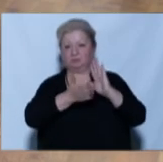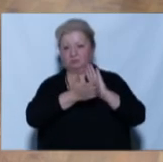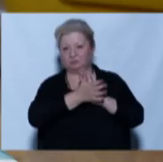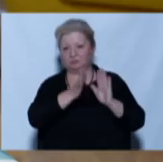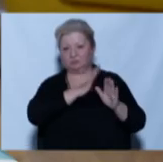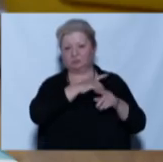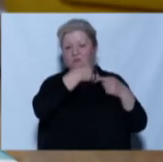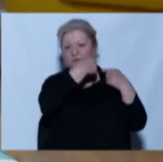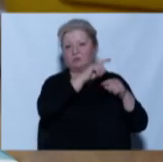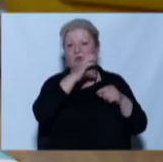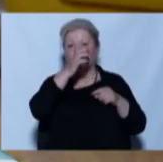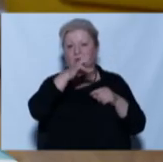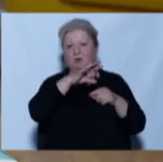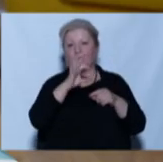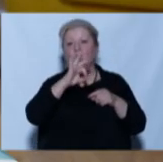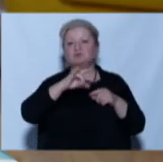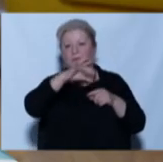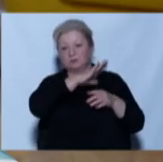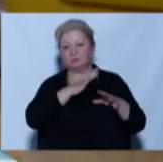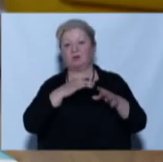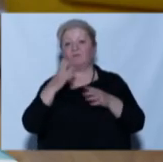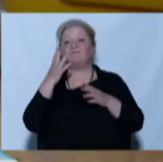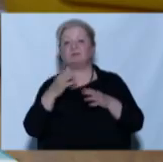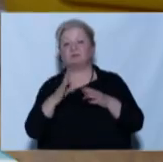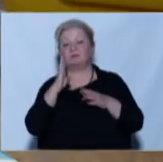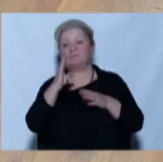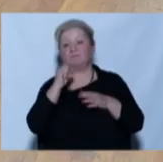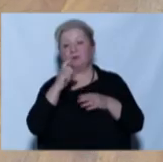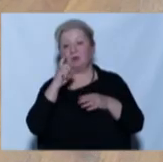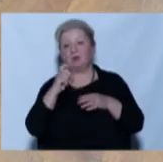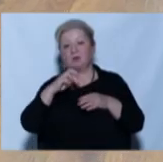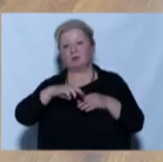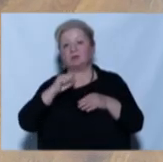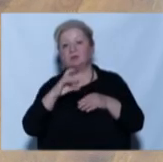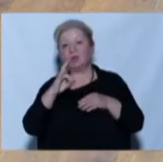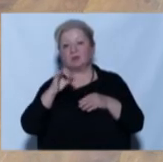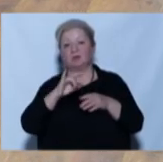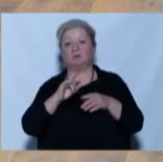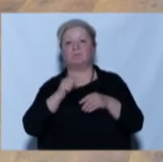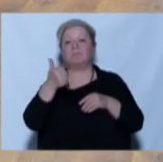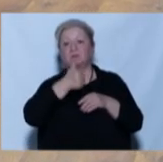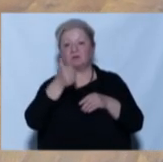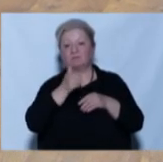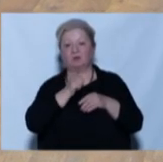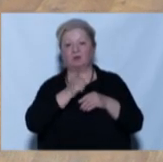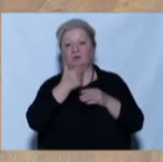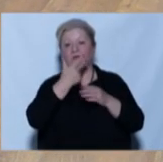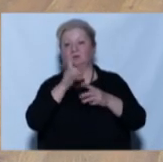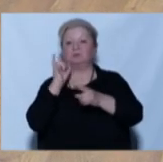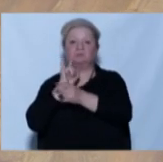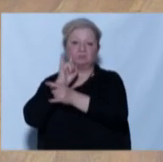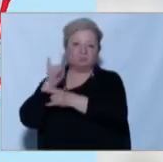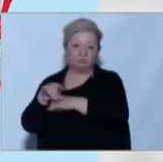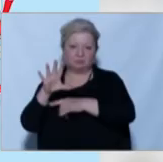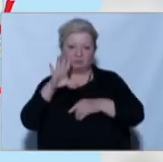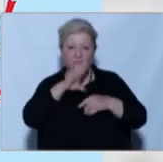მოტყუებული აღმოჩნდა. პეტრემ მიიღო ოსმალეთთან და ირანთან სასურველი ურთიერთობების